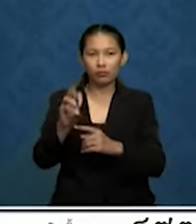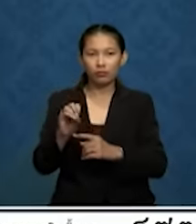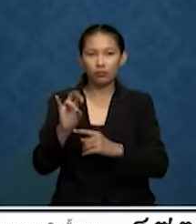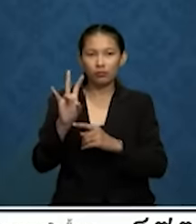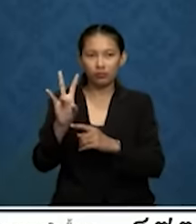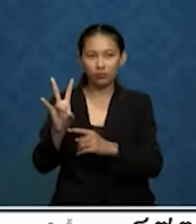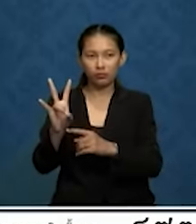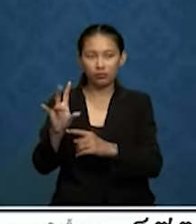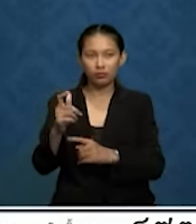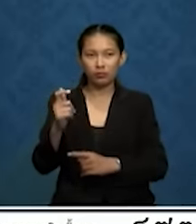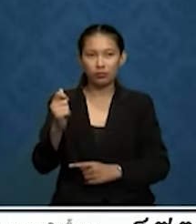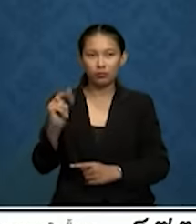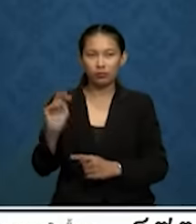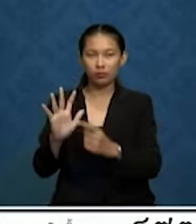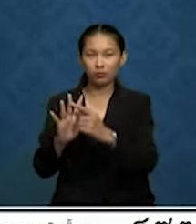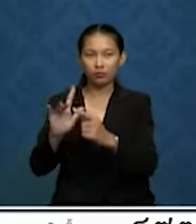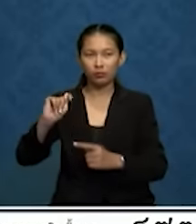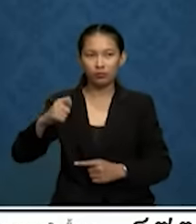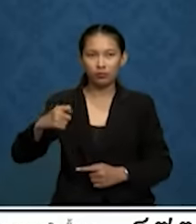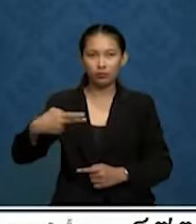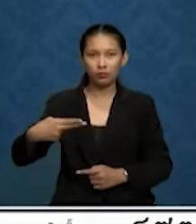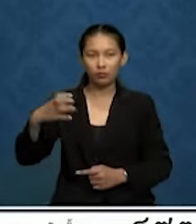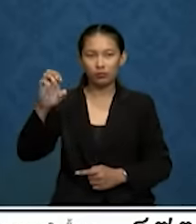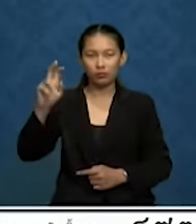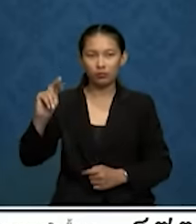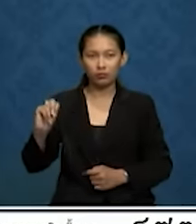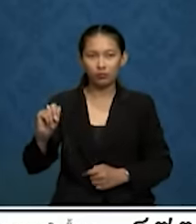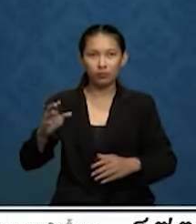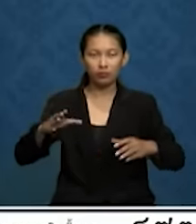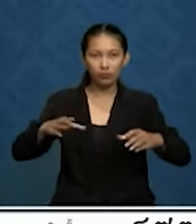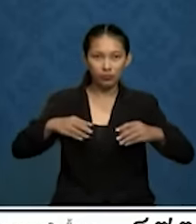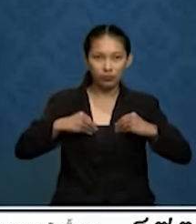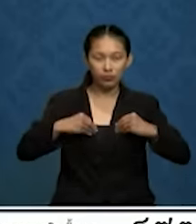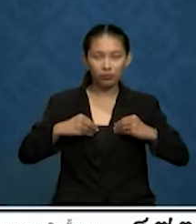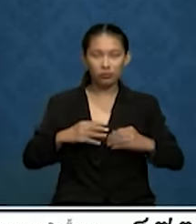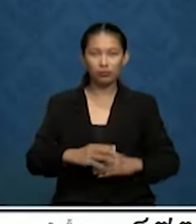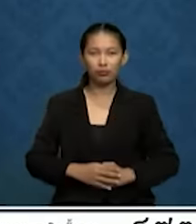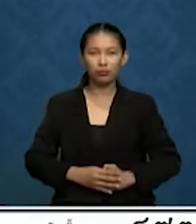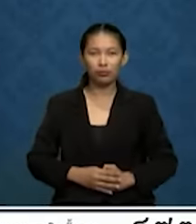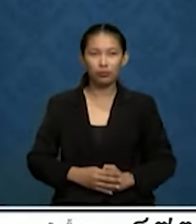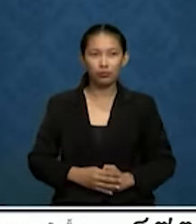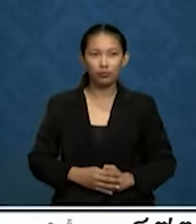467นายอนุทินชาญวีรกูล เห็นชอบครับ